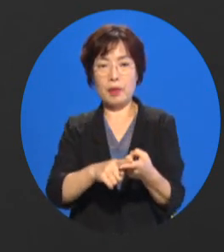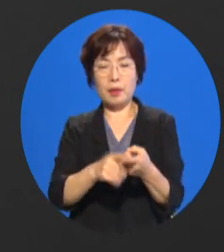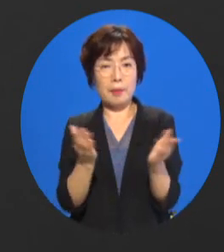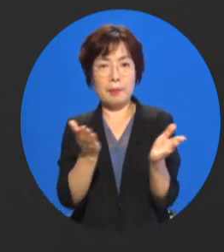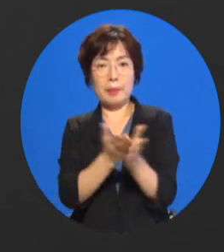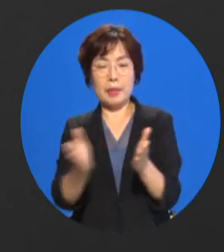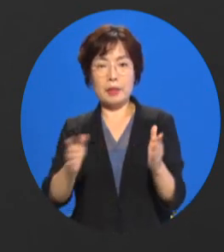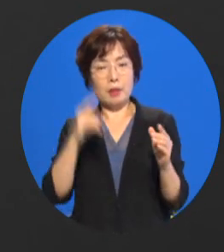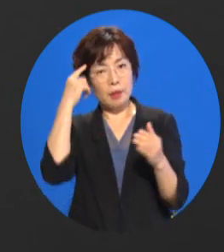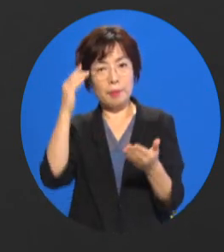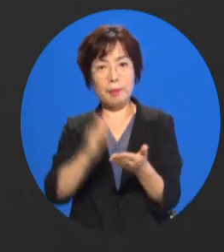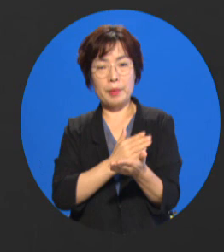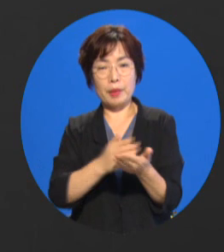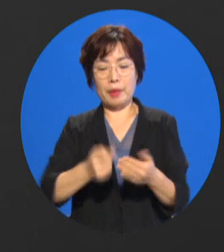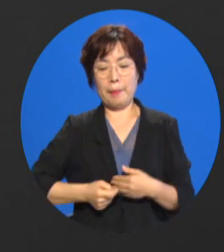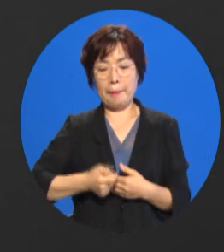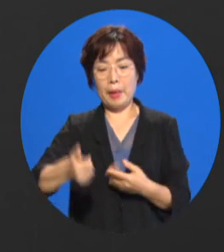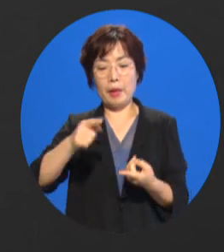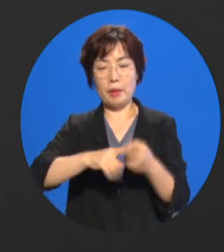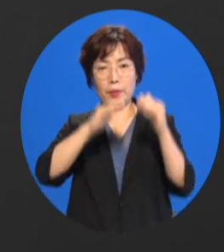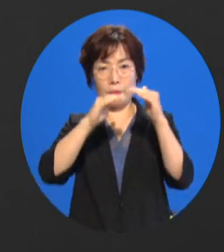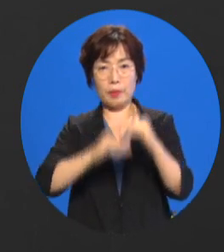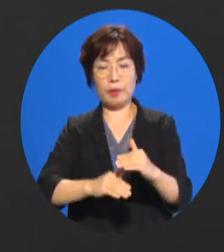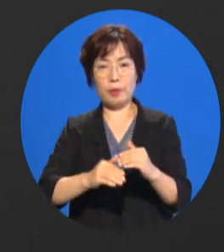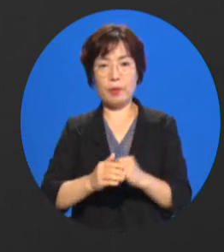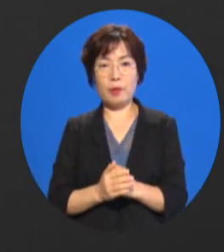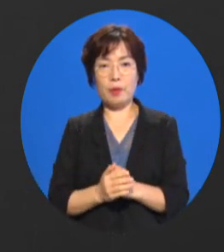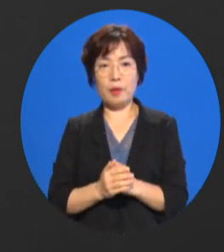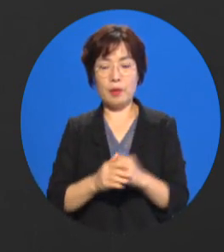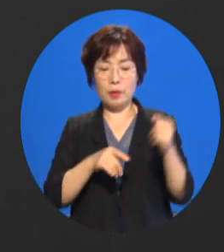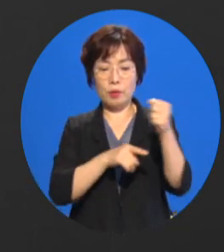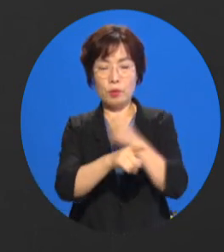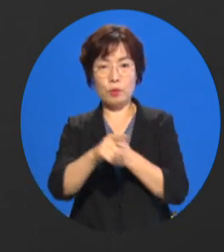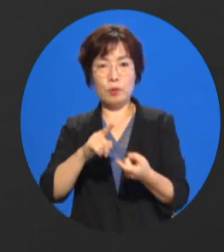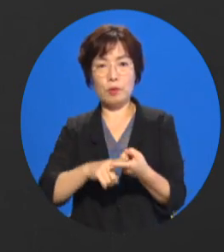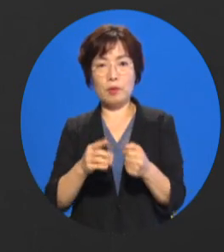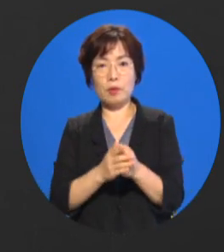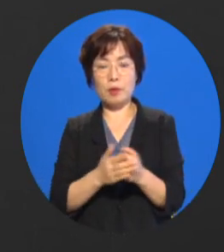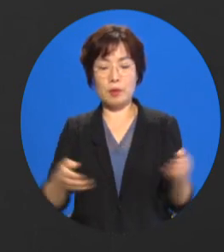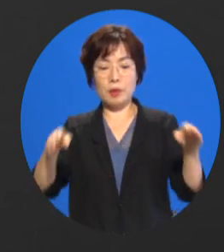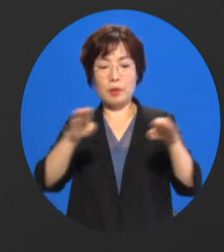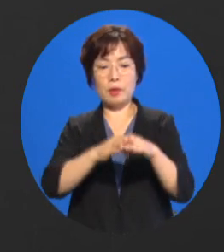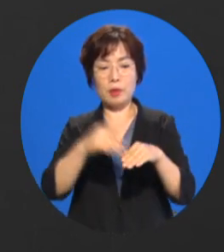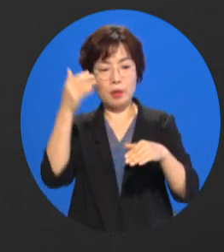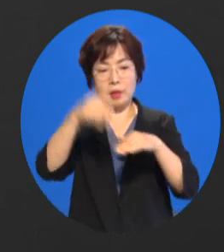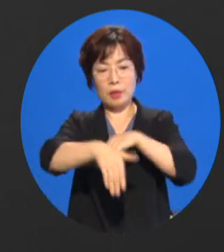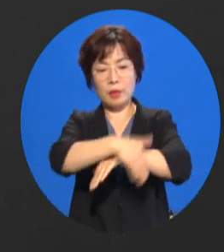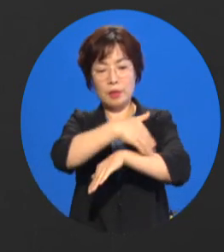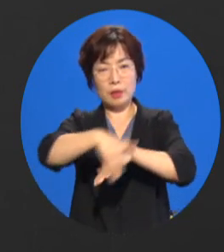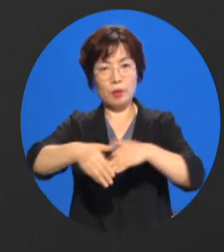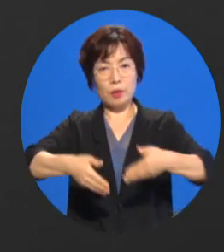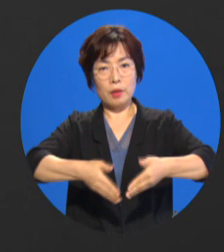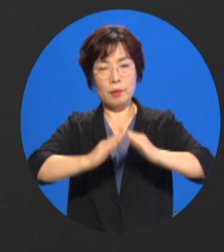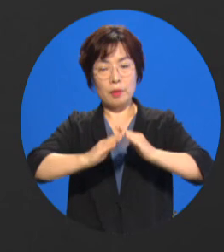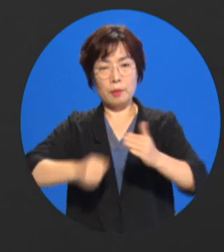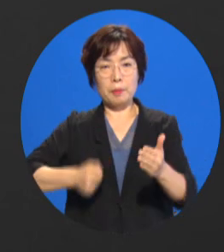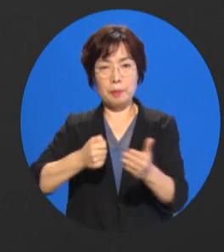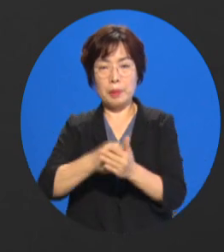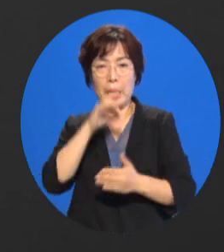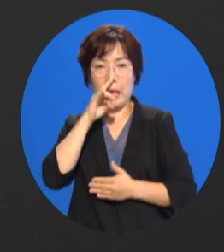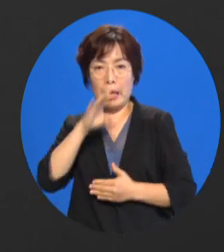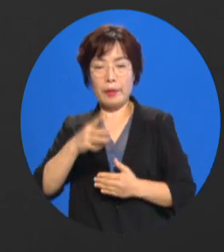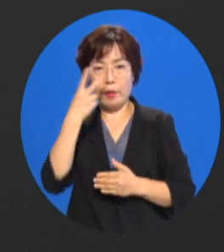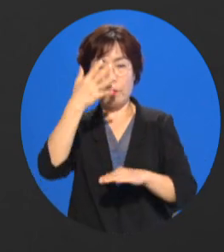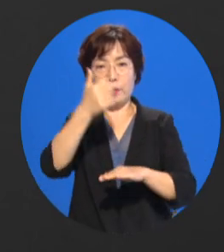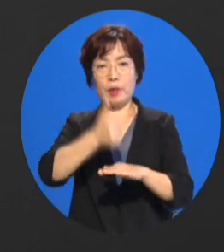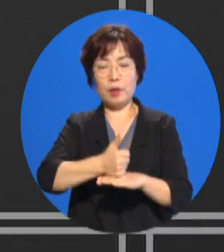부적정하다고 판단돼 반려했다는 내용입니다. 판단 이후로 해당 시설을 도시계획시설로 결정할 수 없다는 순천시의